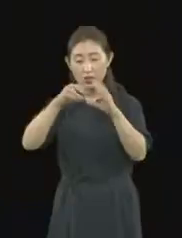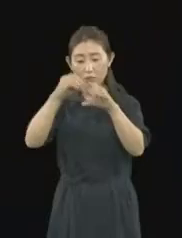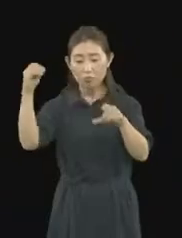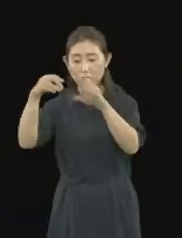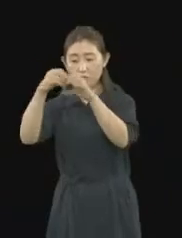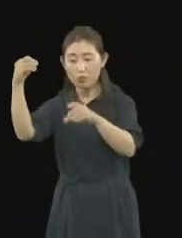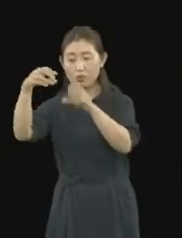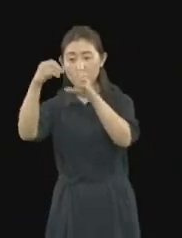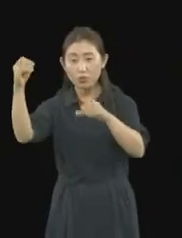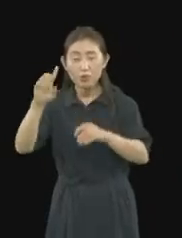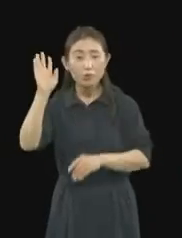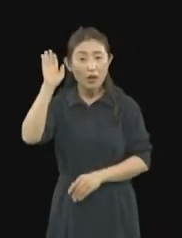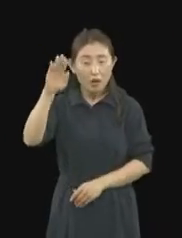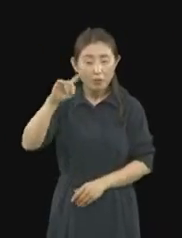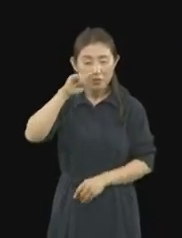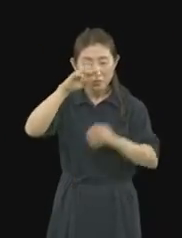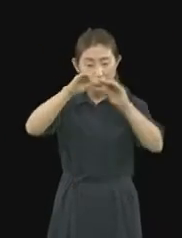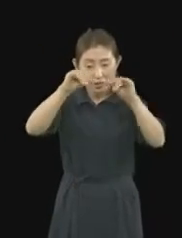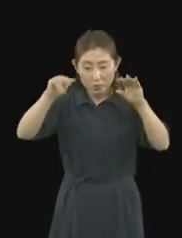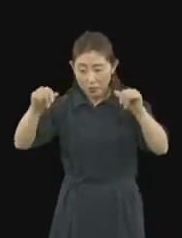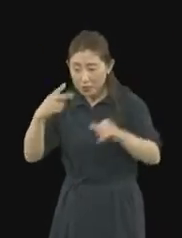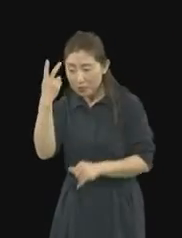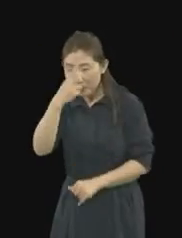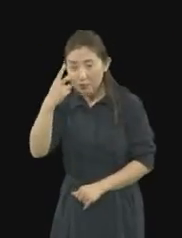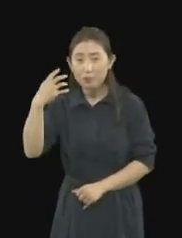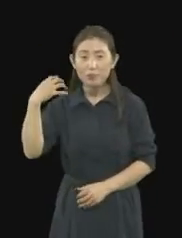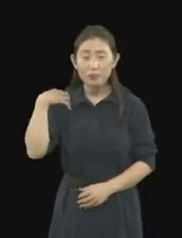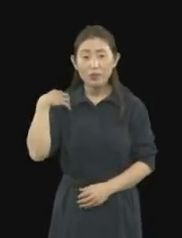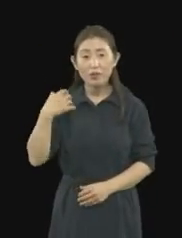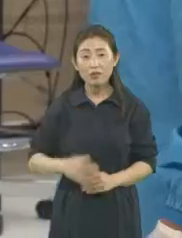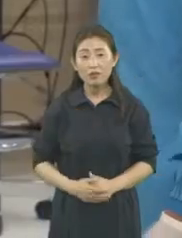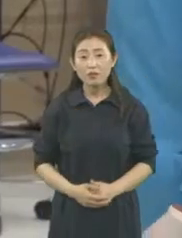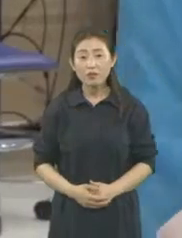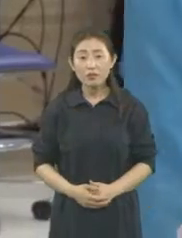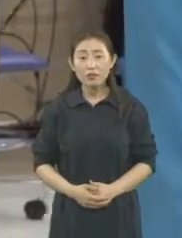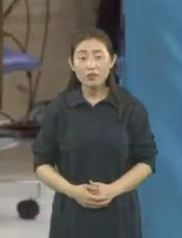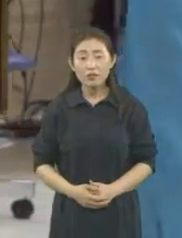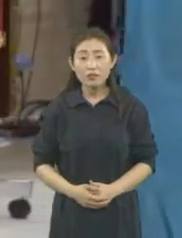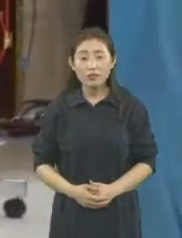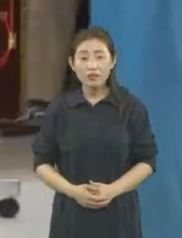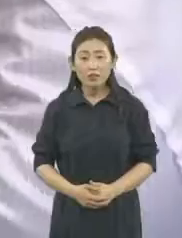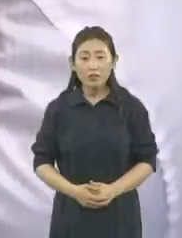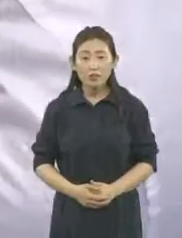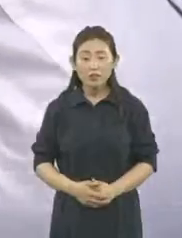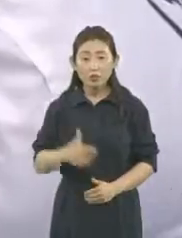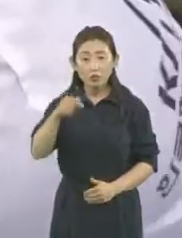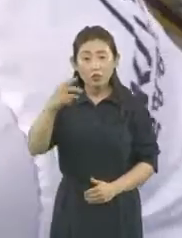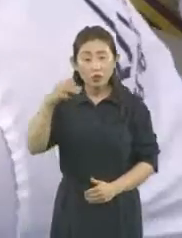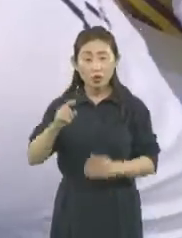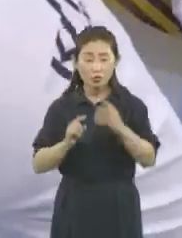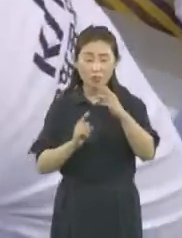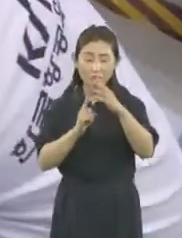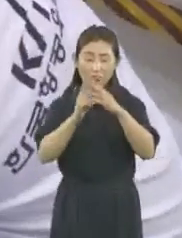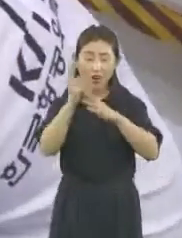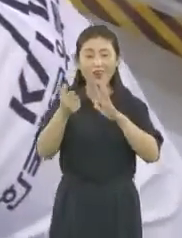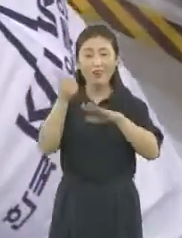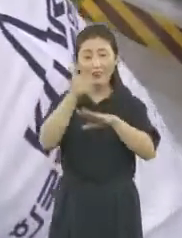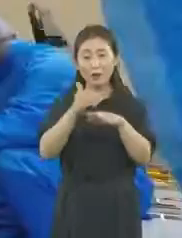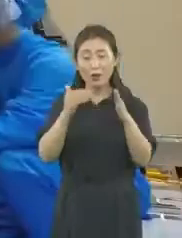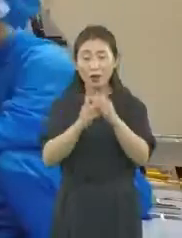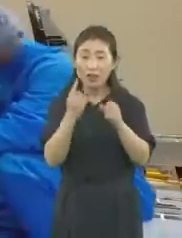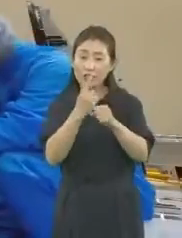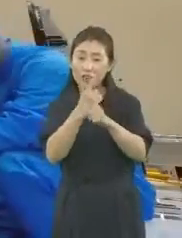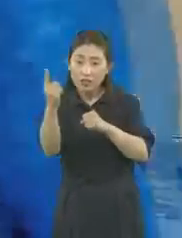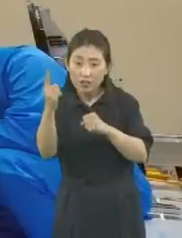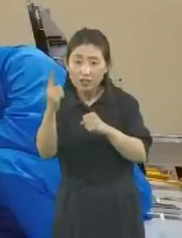분리돼서 미세먼지 감지 업무 등을 수행합니다. 과기부와 항우연은 누리호의 성공 발사를 계기로 내년